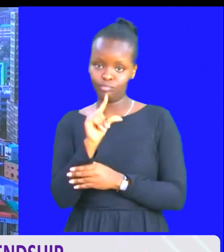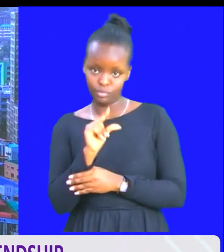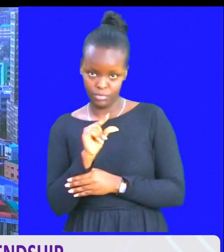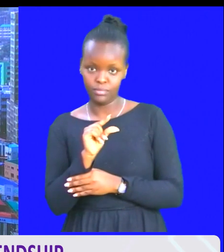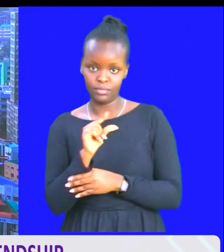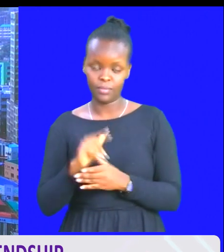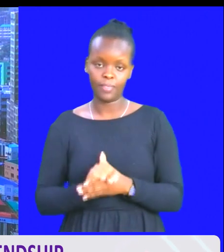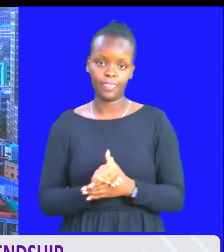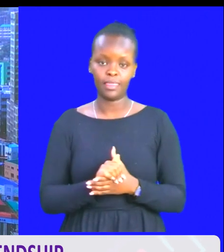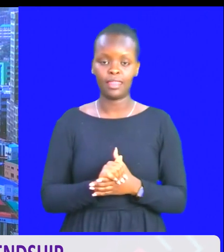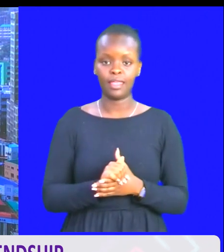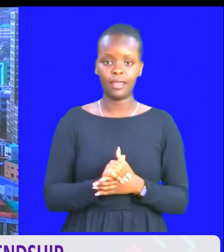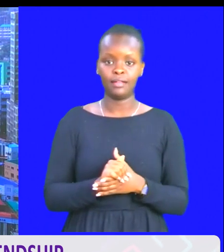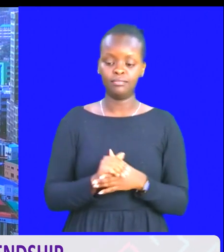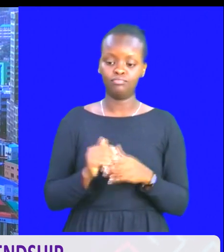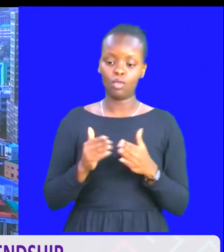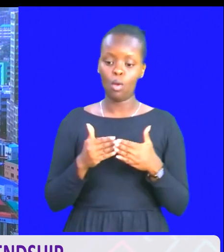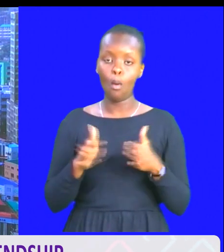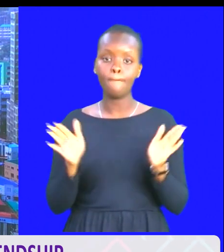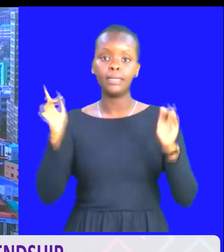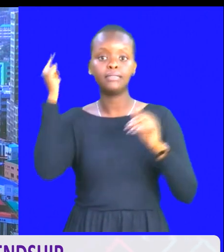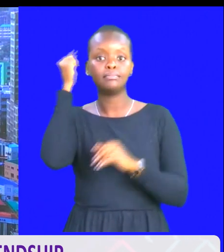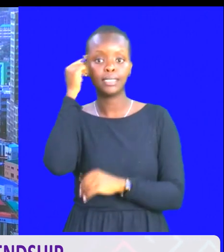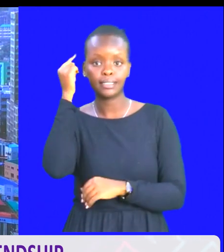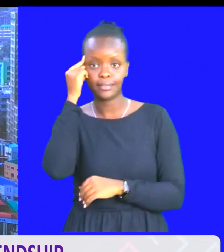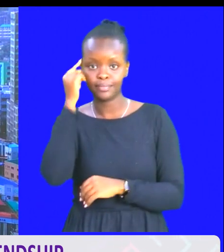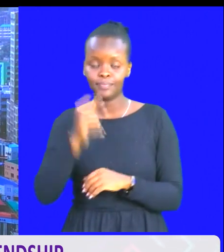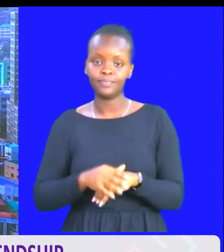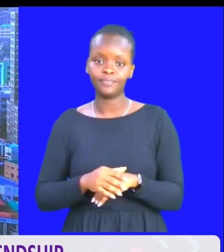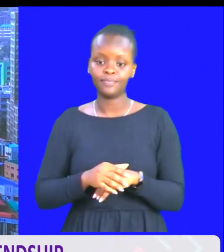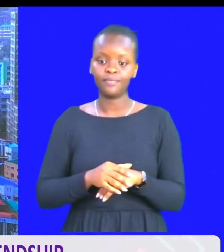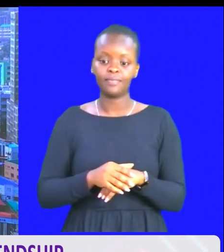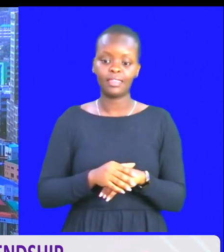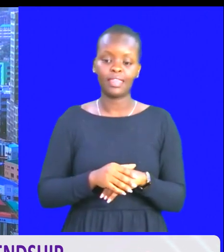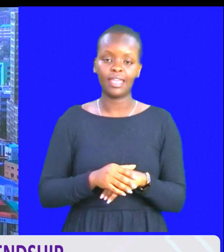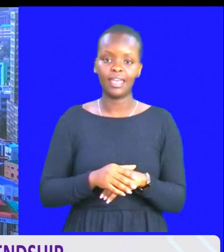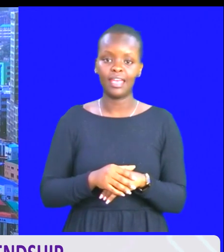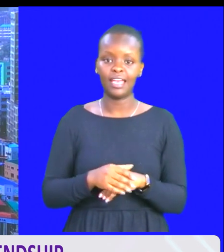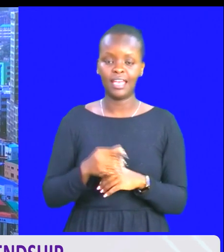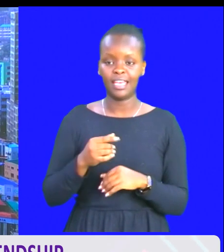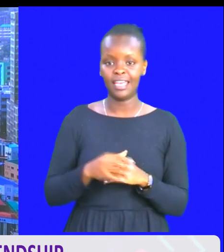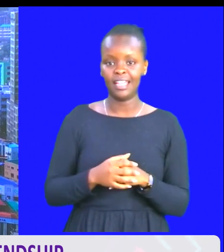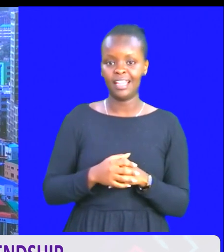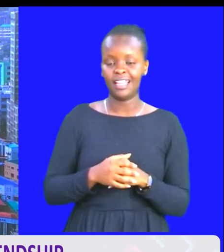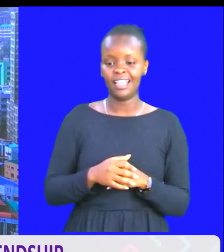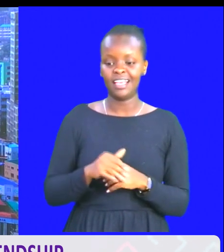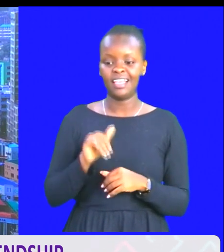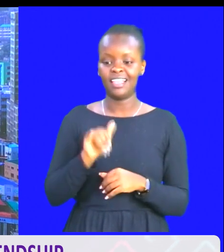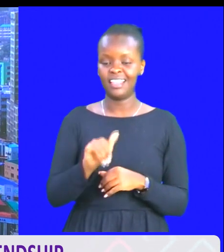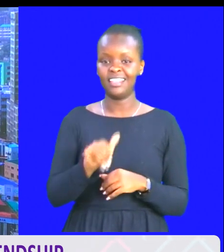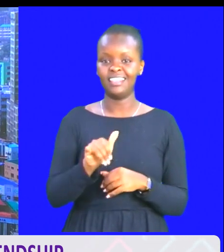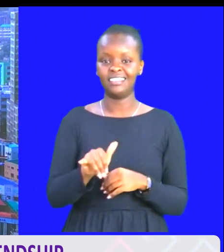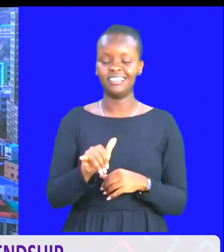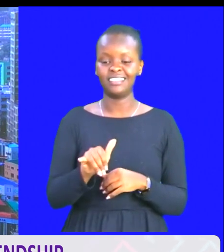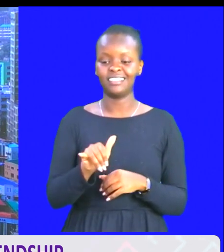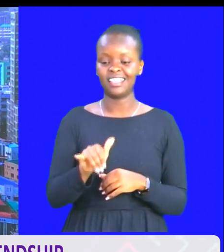unafungua, you think, unafungua mind, you think ahead. Unajua? Sawa ya mtu wako, jo? Ya mwambia hiza,